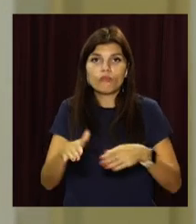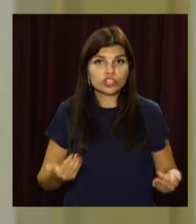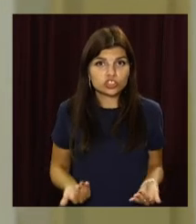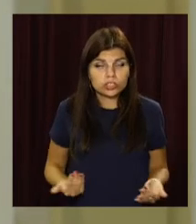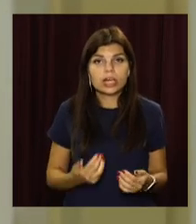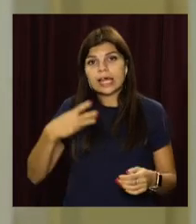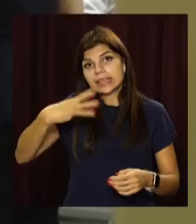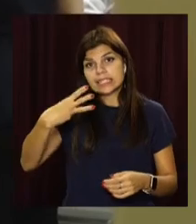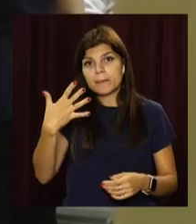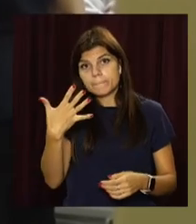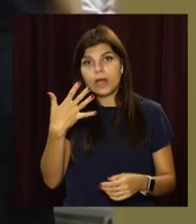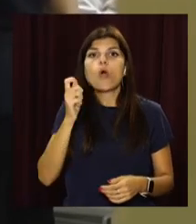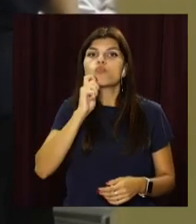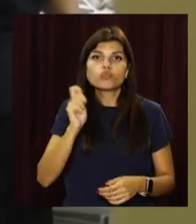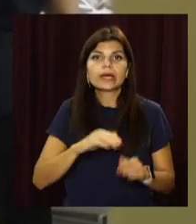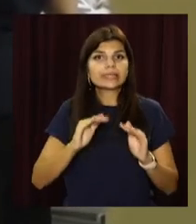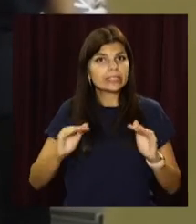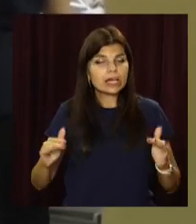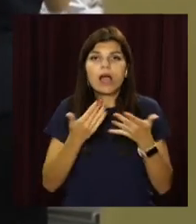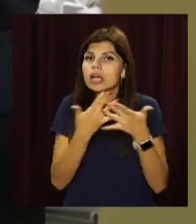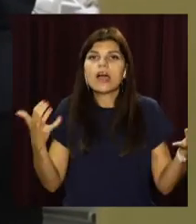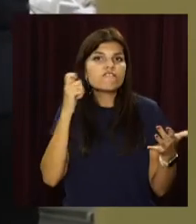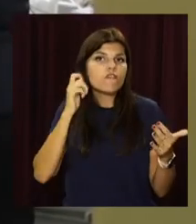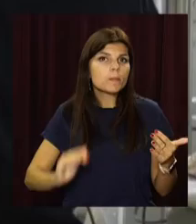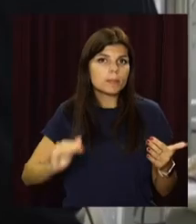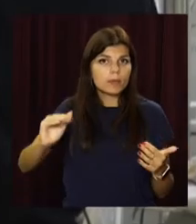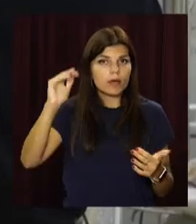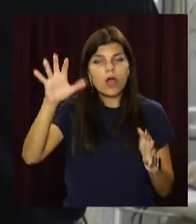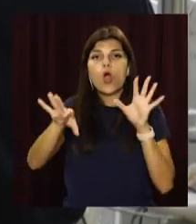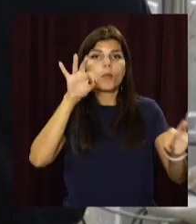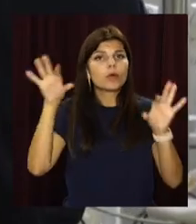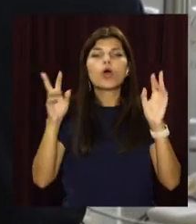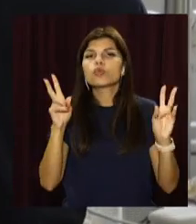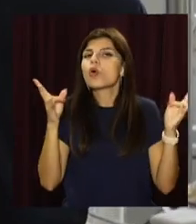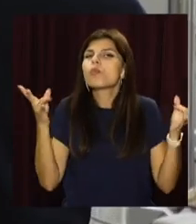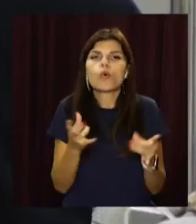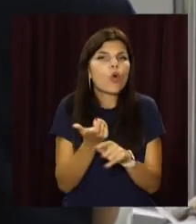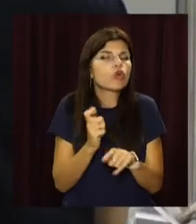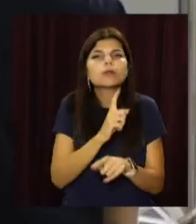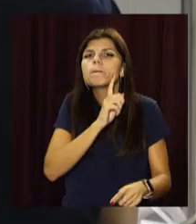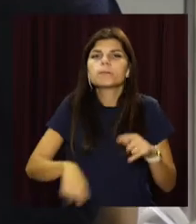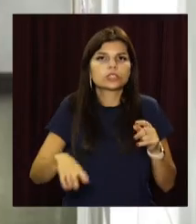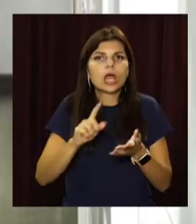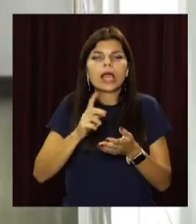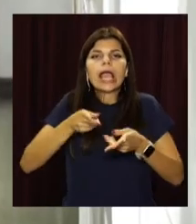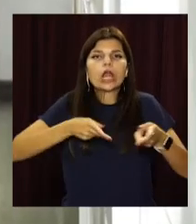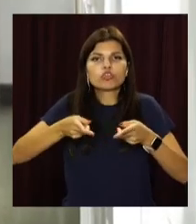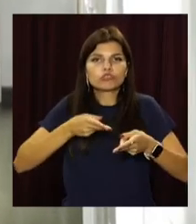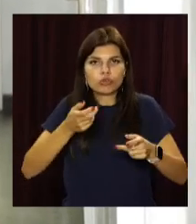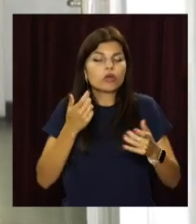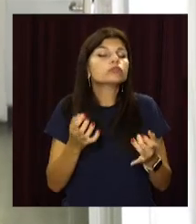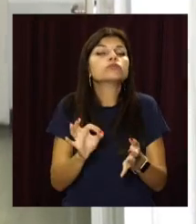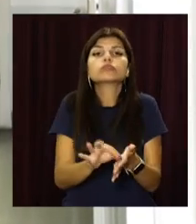життя 35 українським дітям різного віку. Обирала тих, хто потребує якнайшвидшого хірургічного